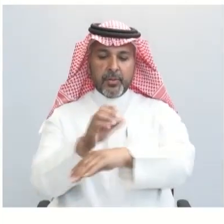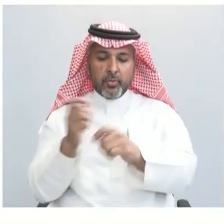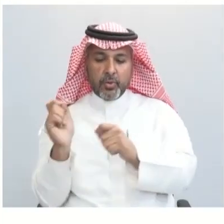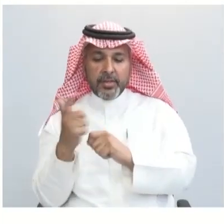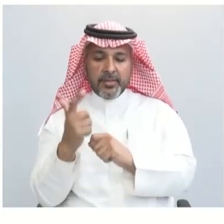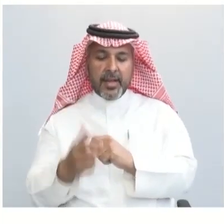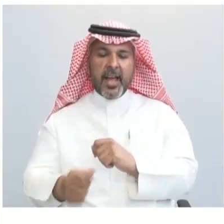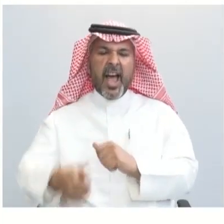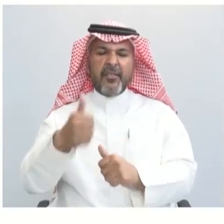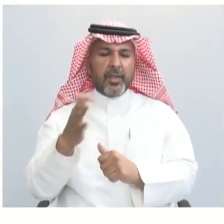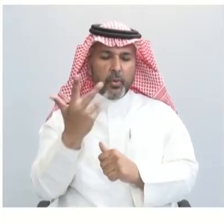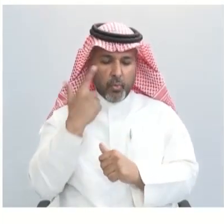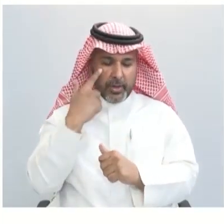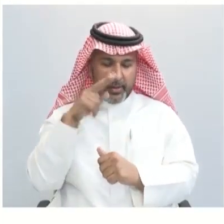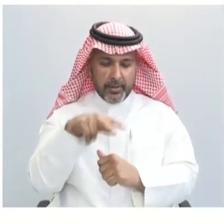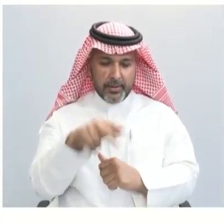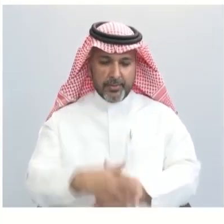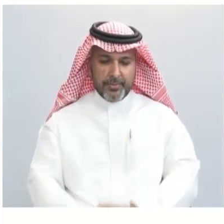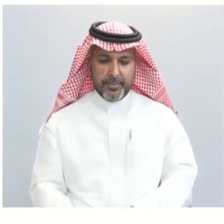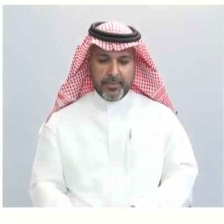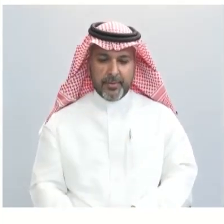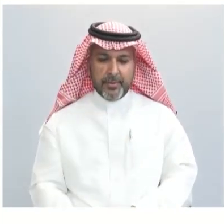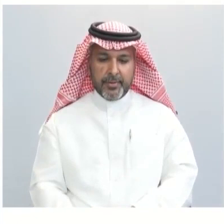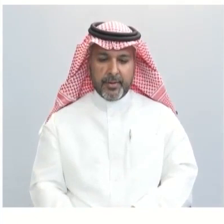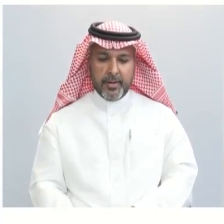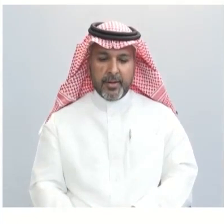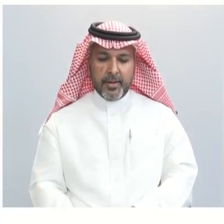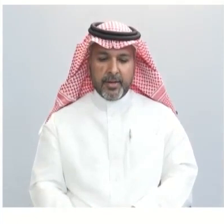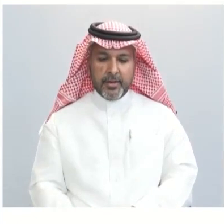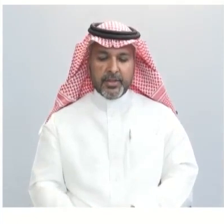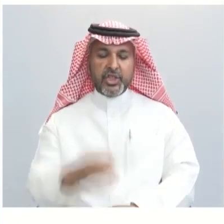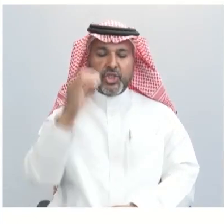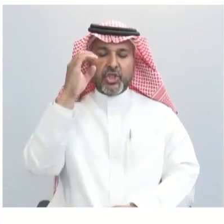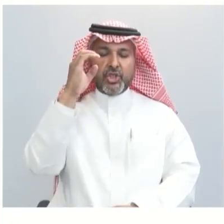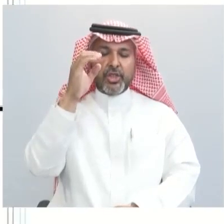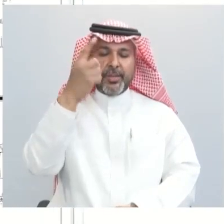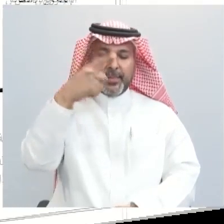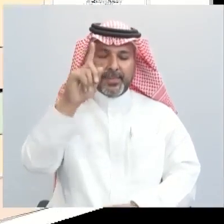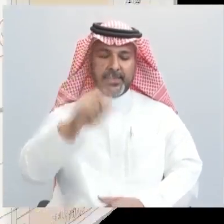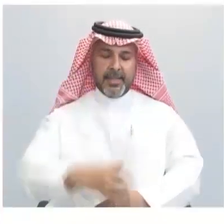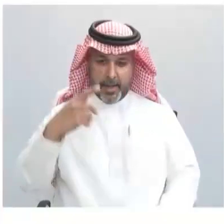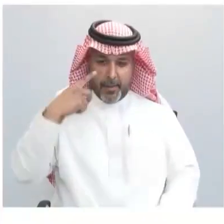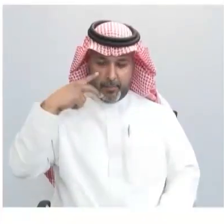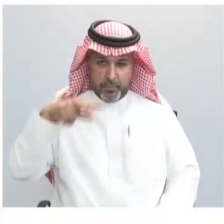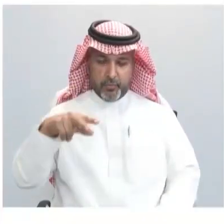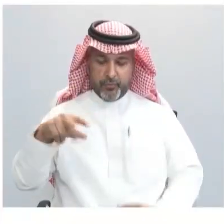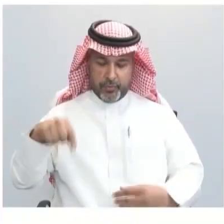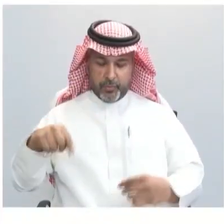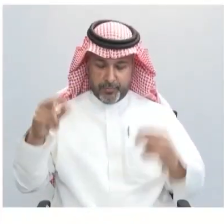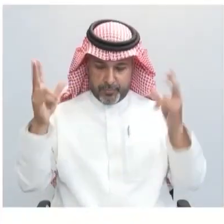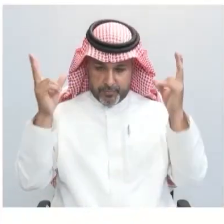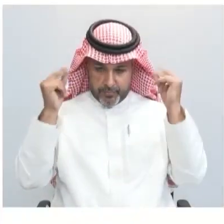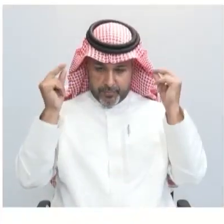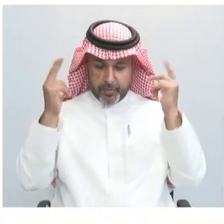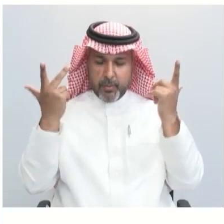سيند إن بلو وجيم HTML. ممتاز، الإجابة الصحيحة HTML. إذا تعلمنا في